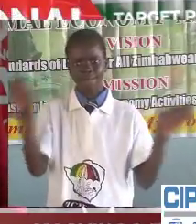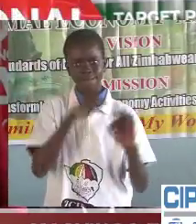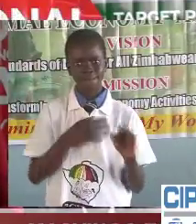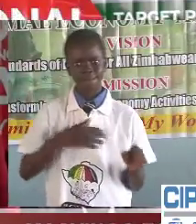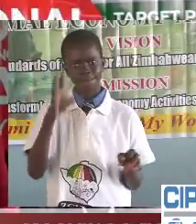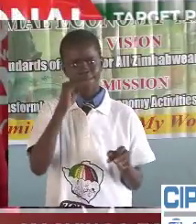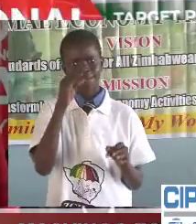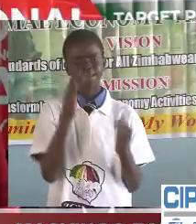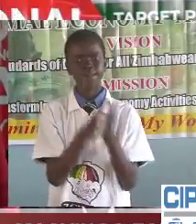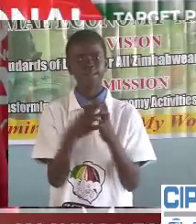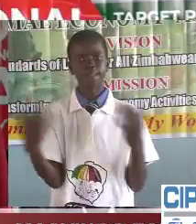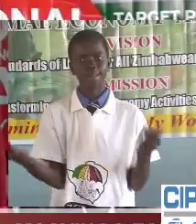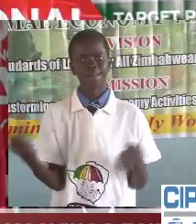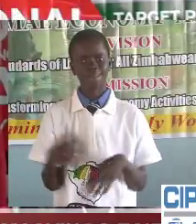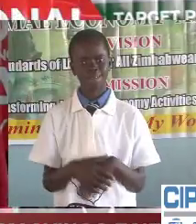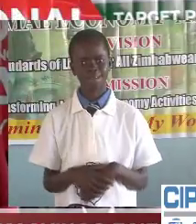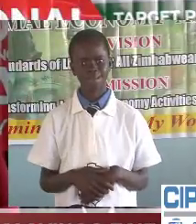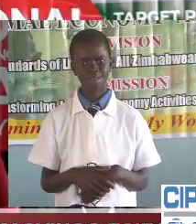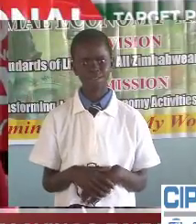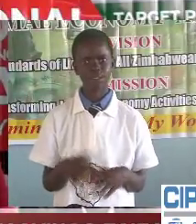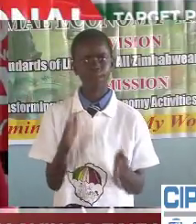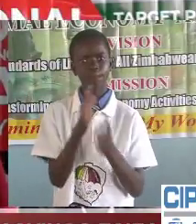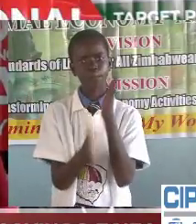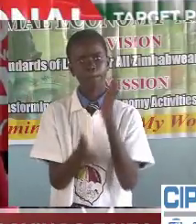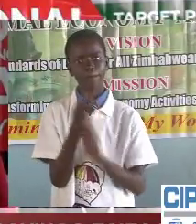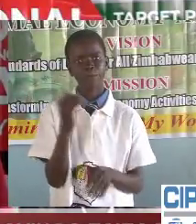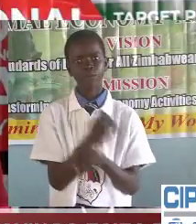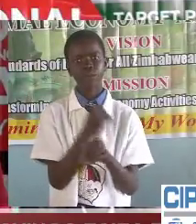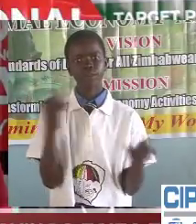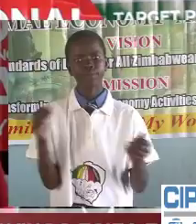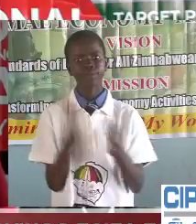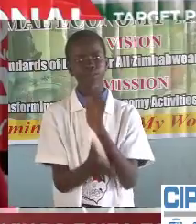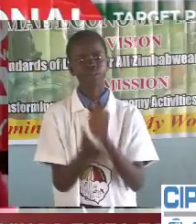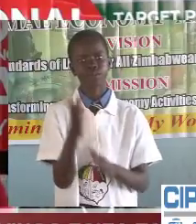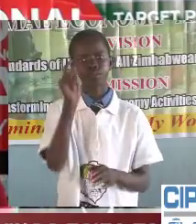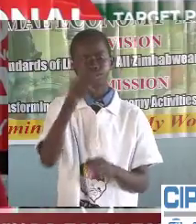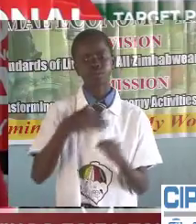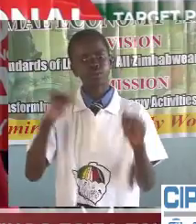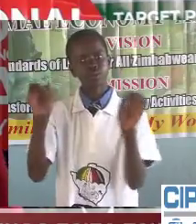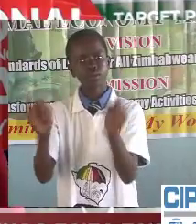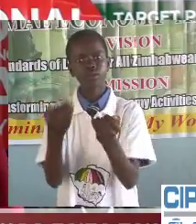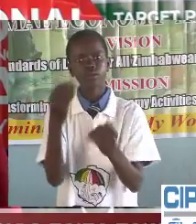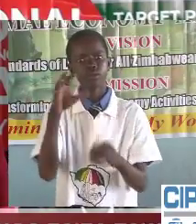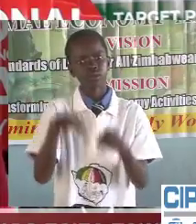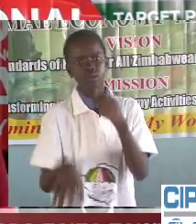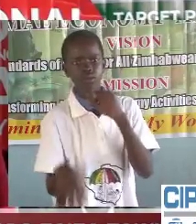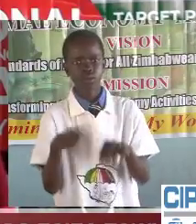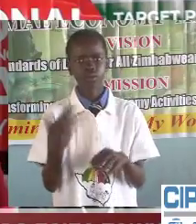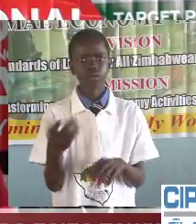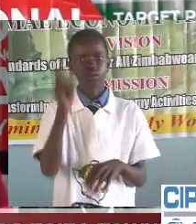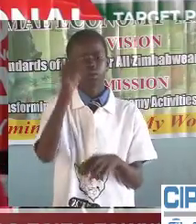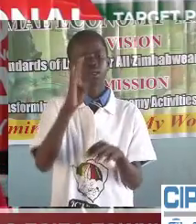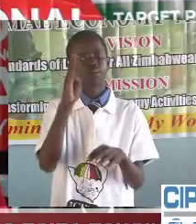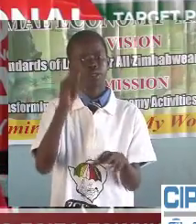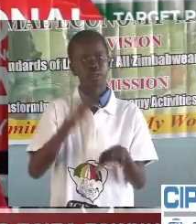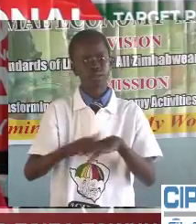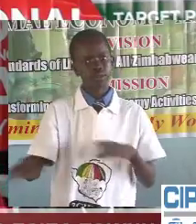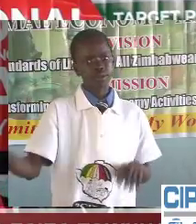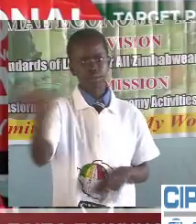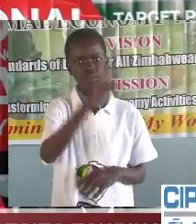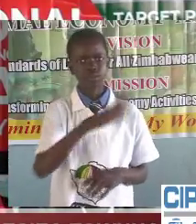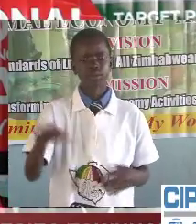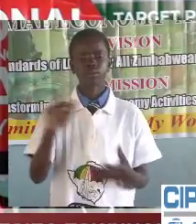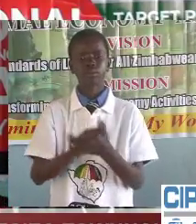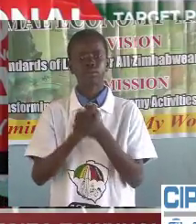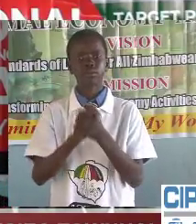zvavanogona kutaura, vasina polisi inogona kuvadzivirira, asi tiri vanhu